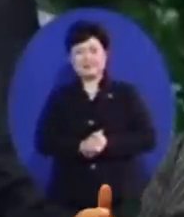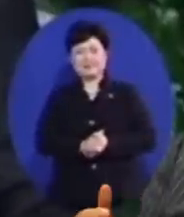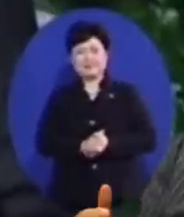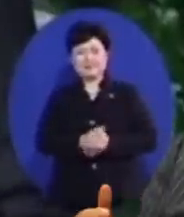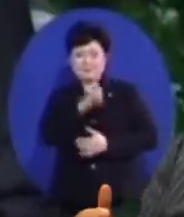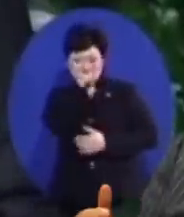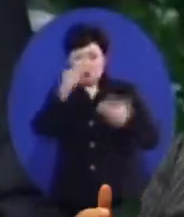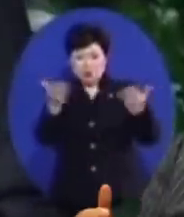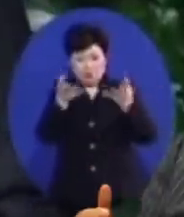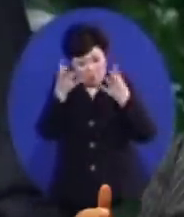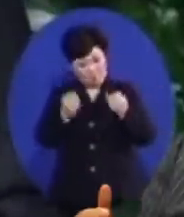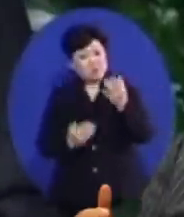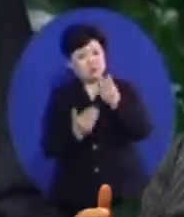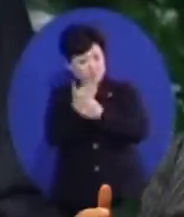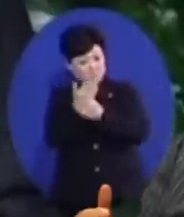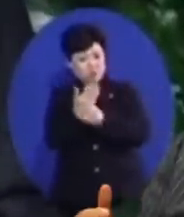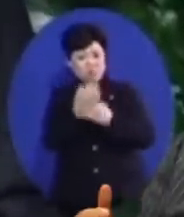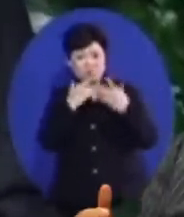좋은 일이 많이 생기지 않습니까?